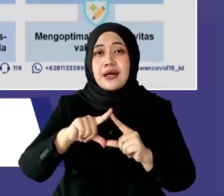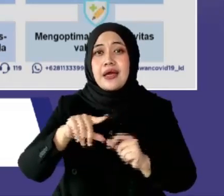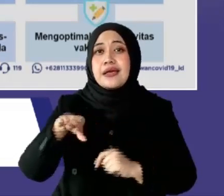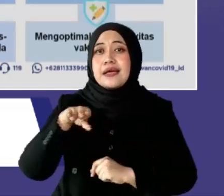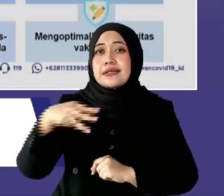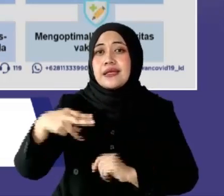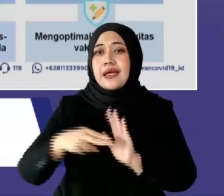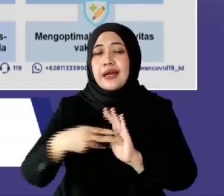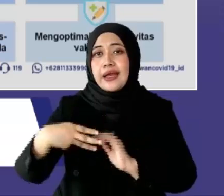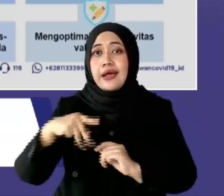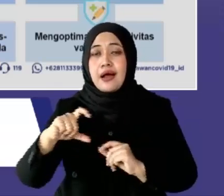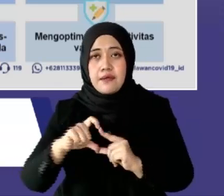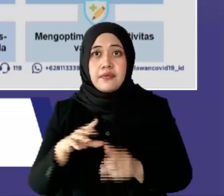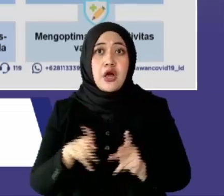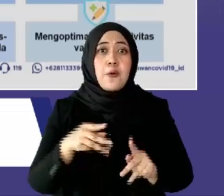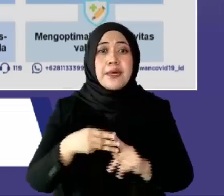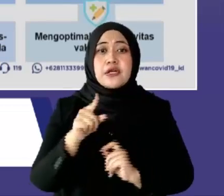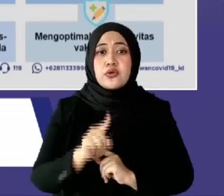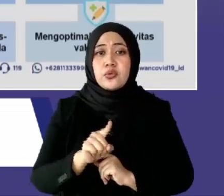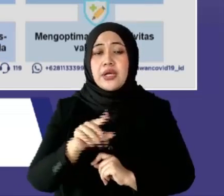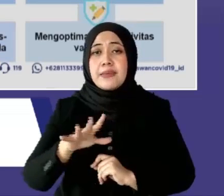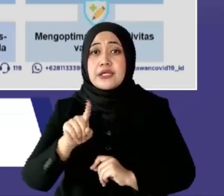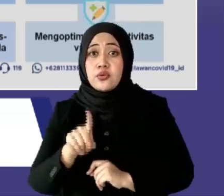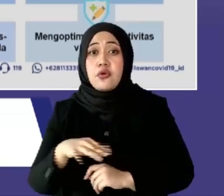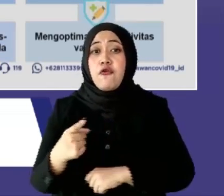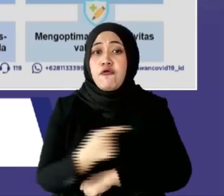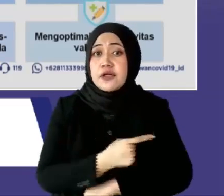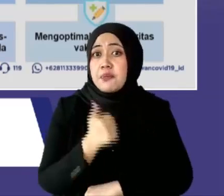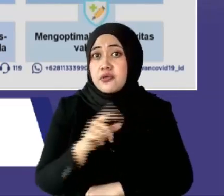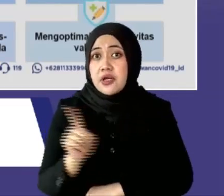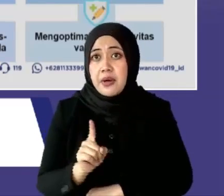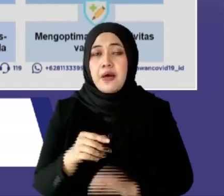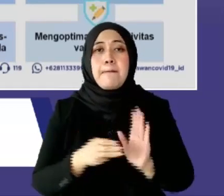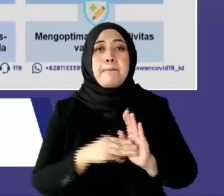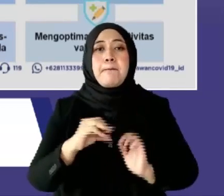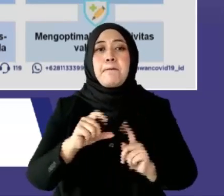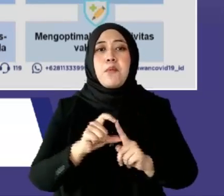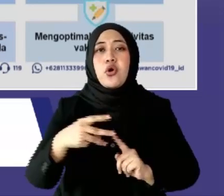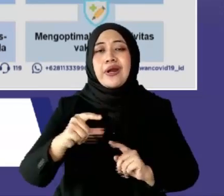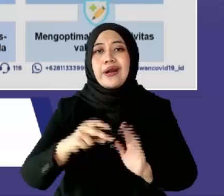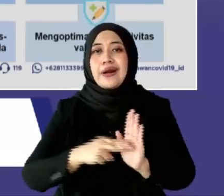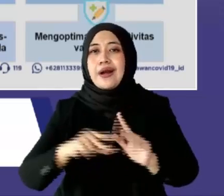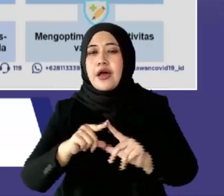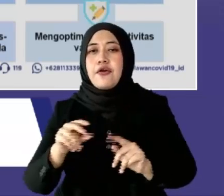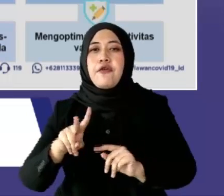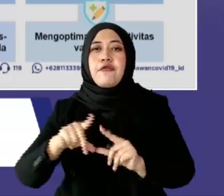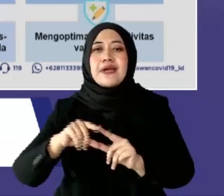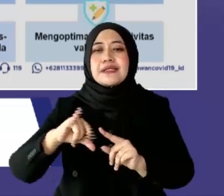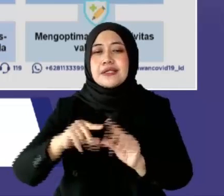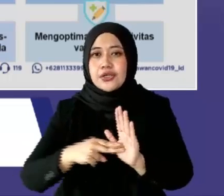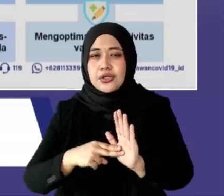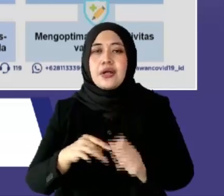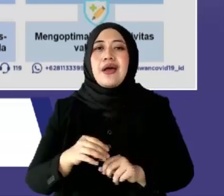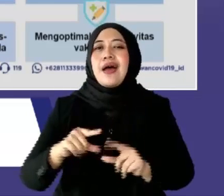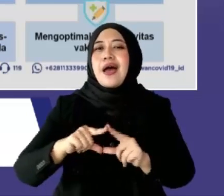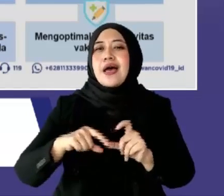Varian B1351 mempengaruhi efikasi vaksin Moderna, Pfizer,